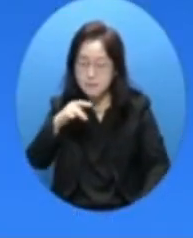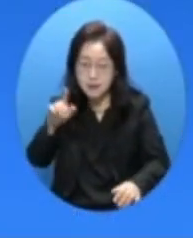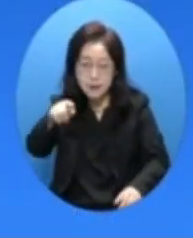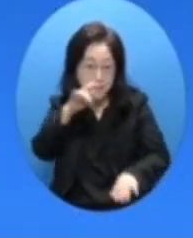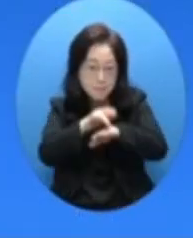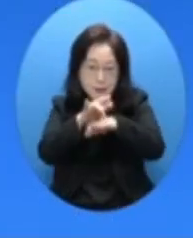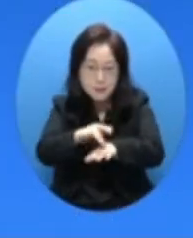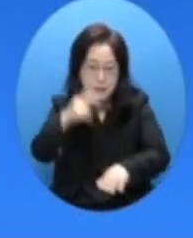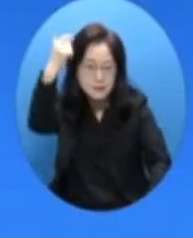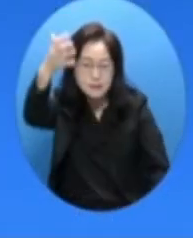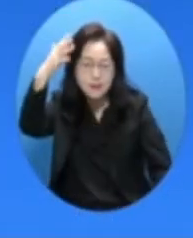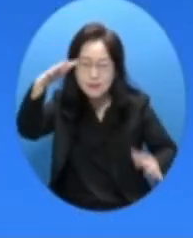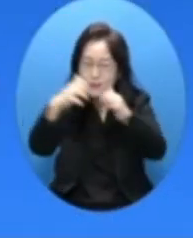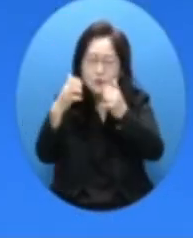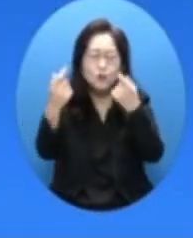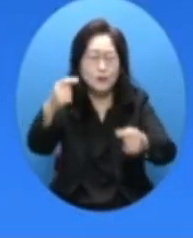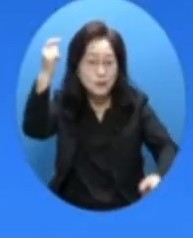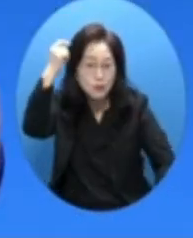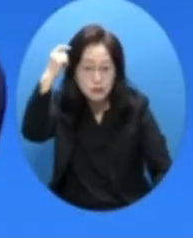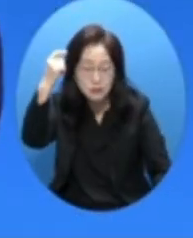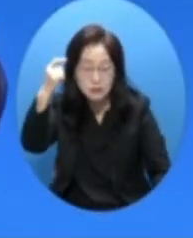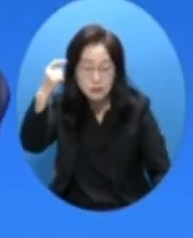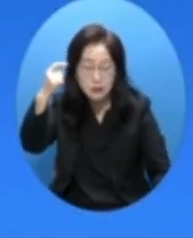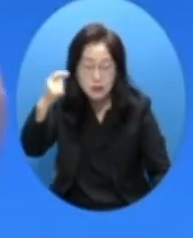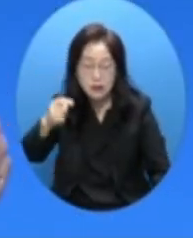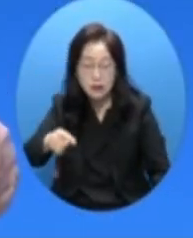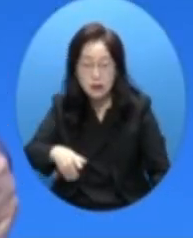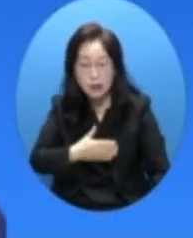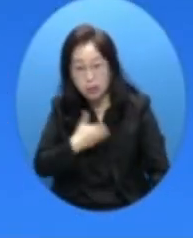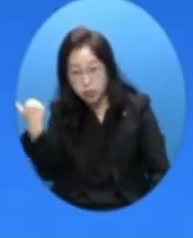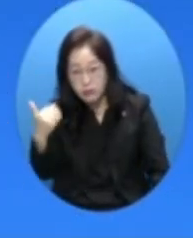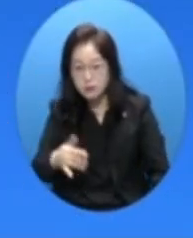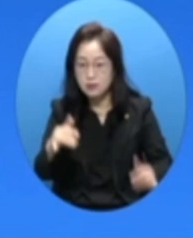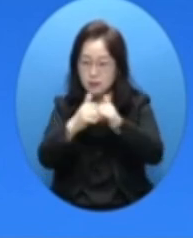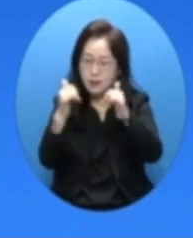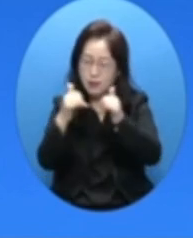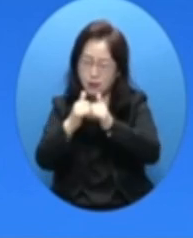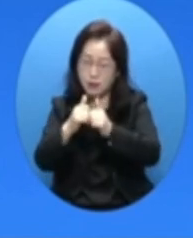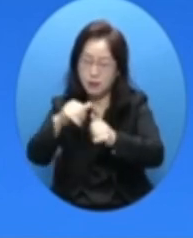전쟁에서도 마찬가지입니다 우리 정신이 무너지면 마귀와 우리는